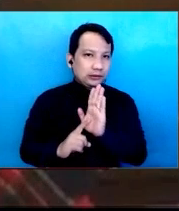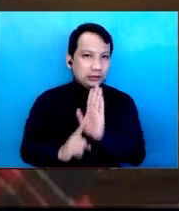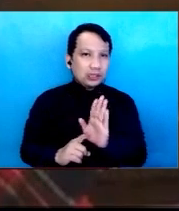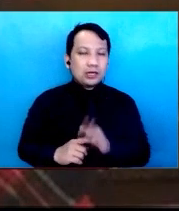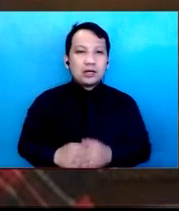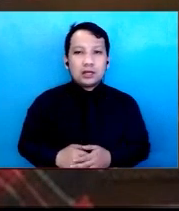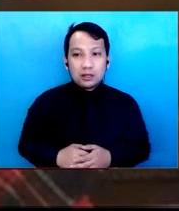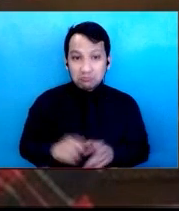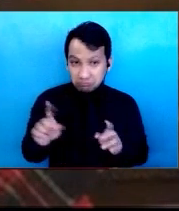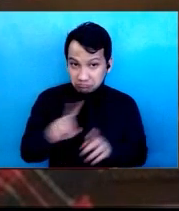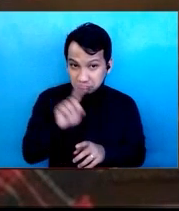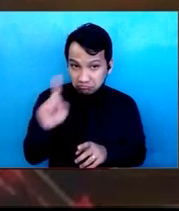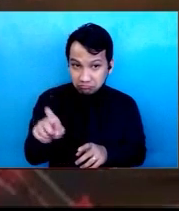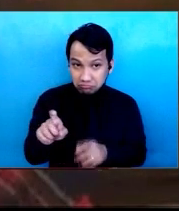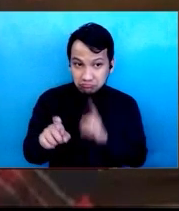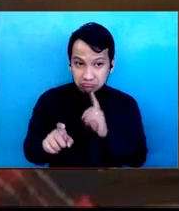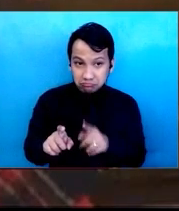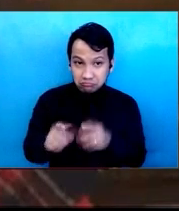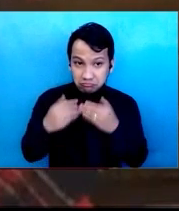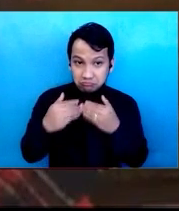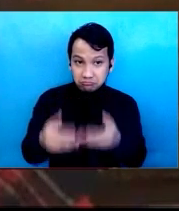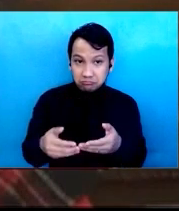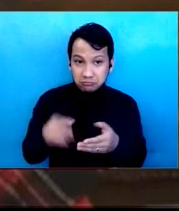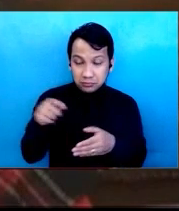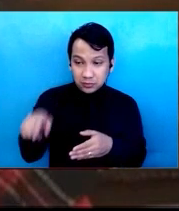natin dyan ay magpapatuloy ba itong